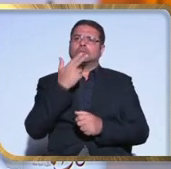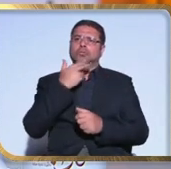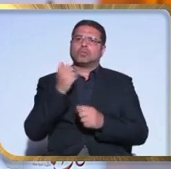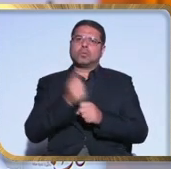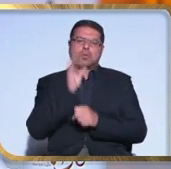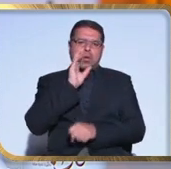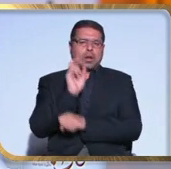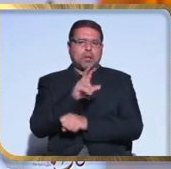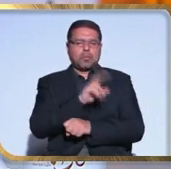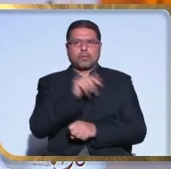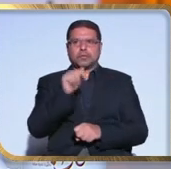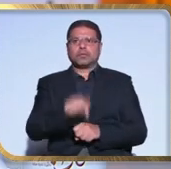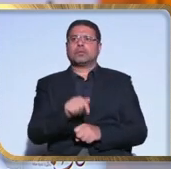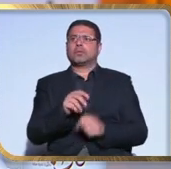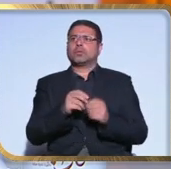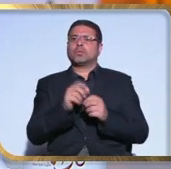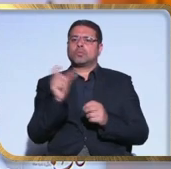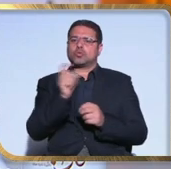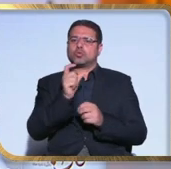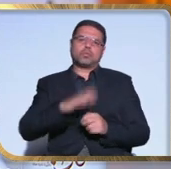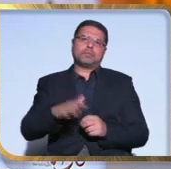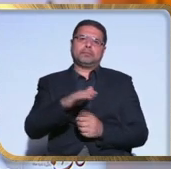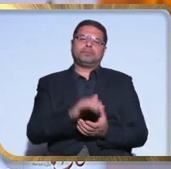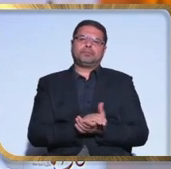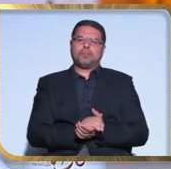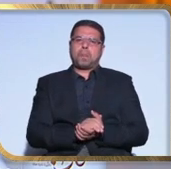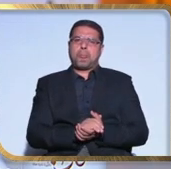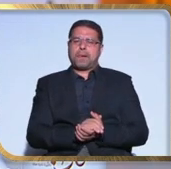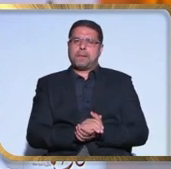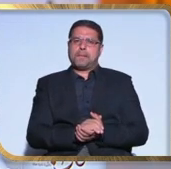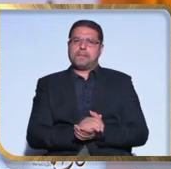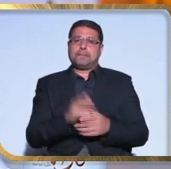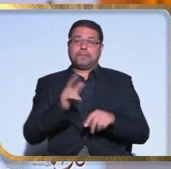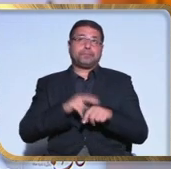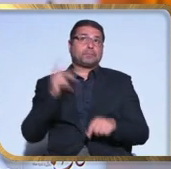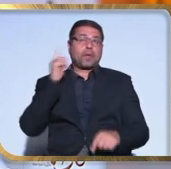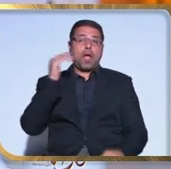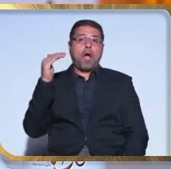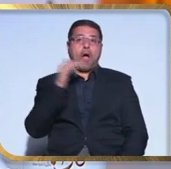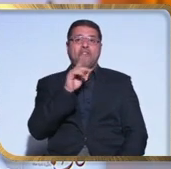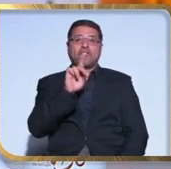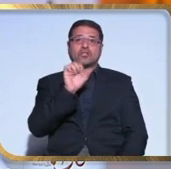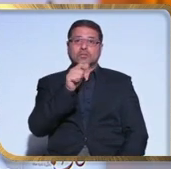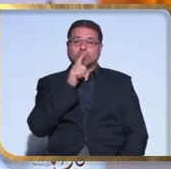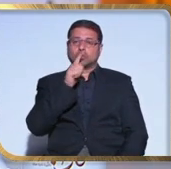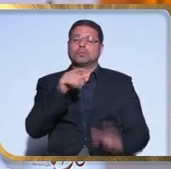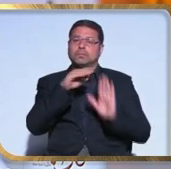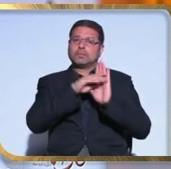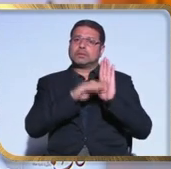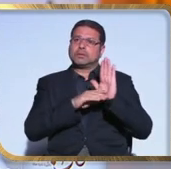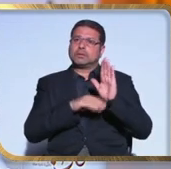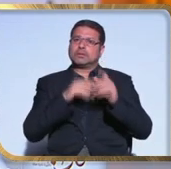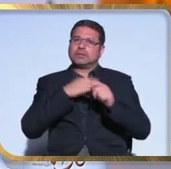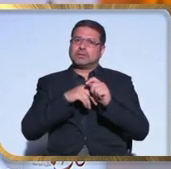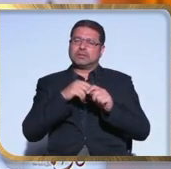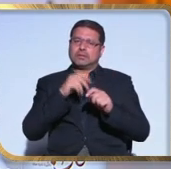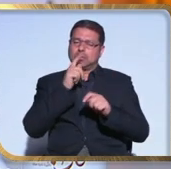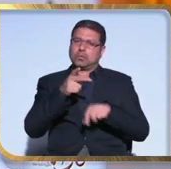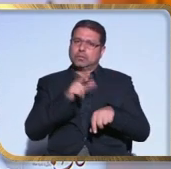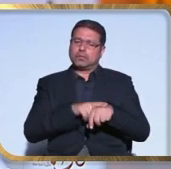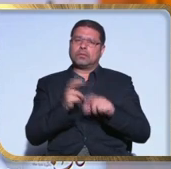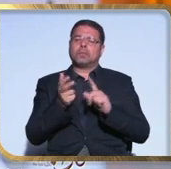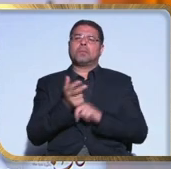ومعلمه اياه للمسلمين روت ستنا حفصه كذلك في المناسك وروت